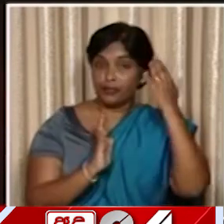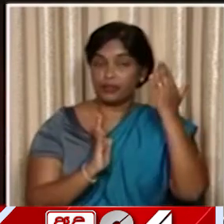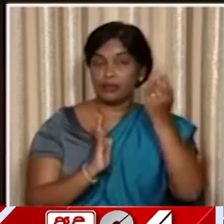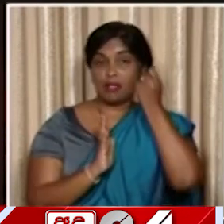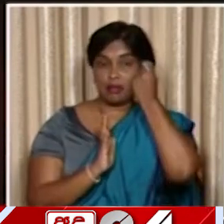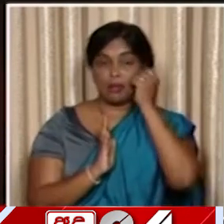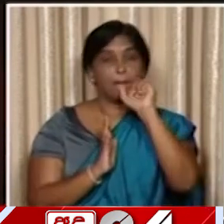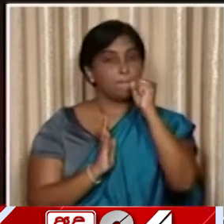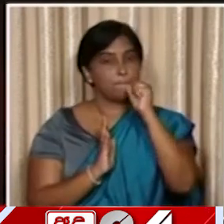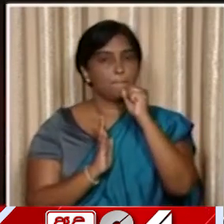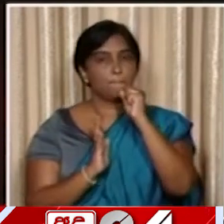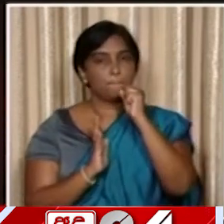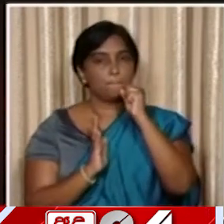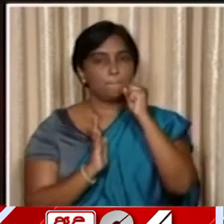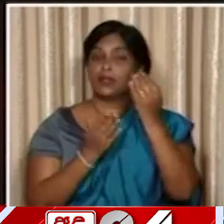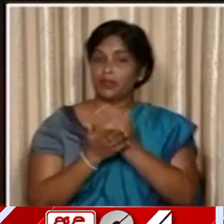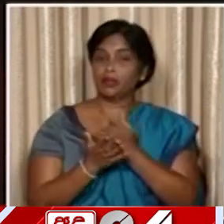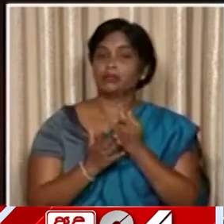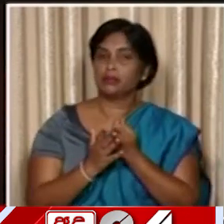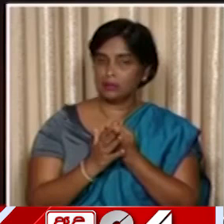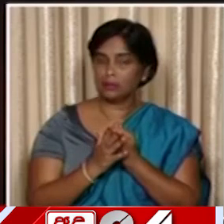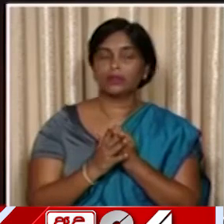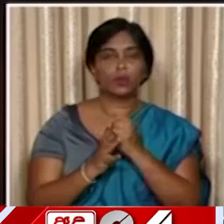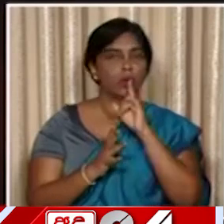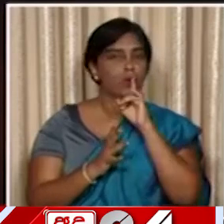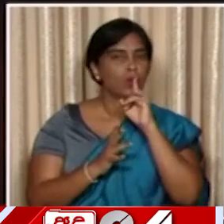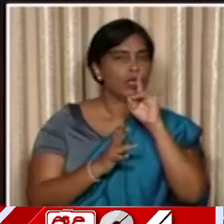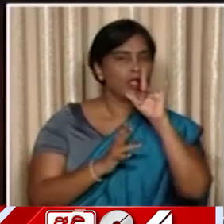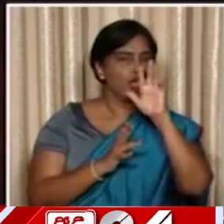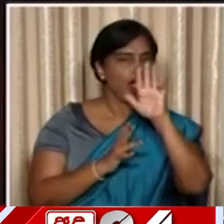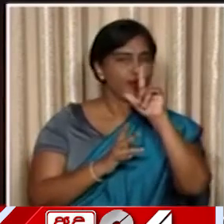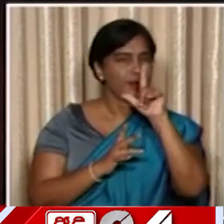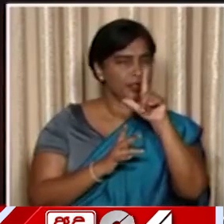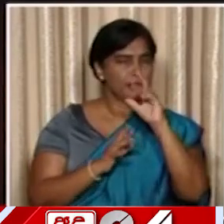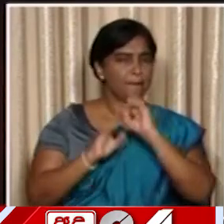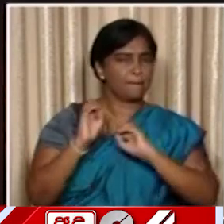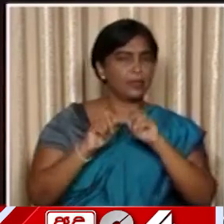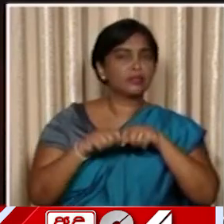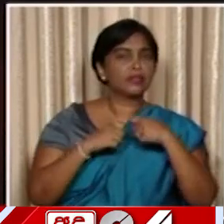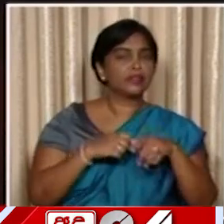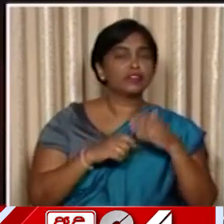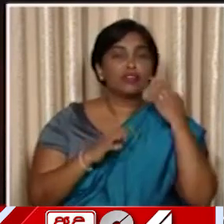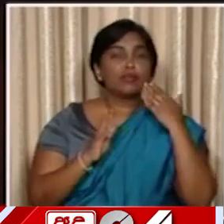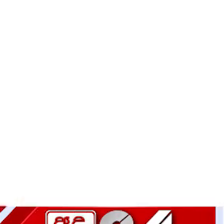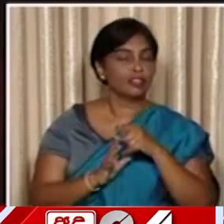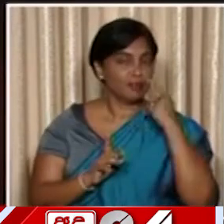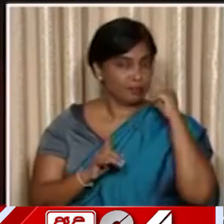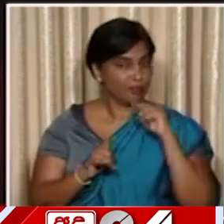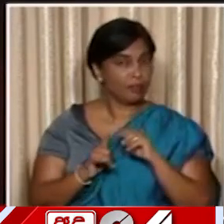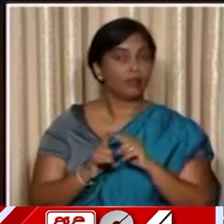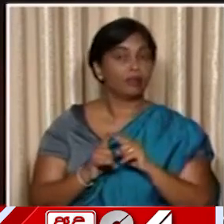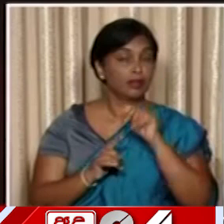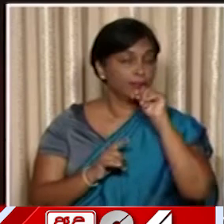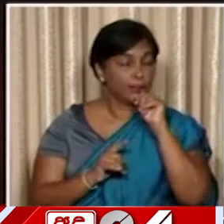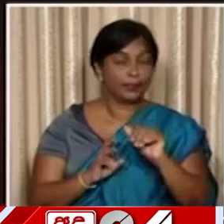50ක් සඳහා වෙන් කළ ප්‍රතිපාදන තුළින් 97%ක ප්‍රමාණයක් වැය කළේ කුමක් සඳහාද යන්න පිළිබඳ